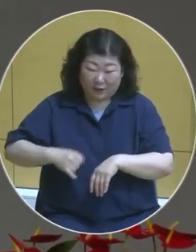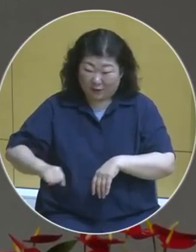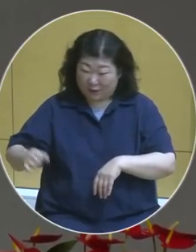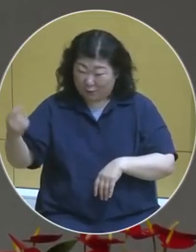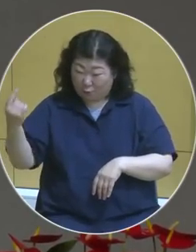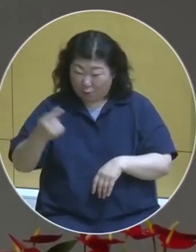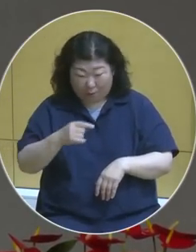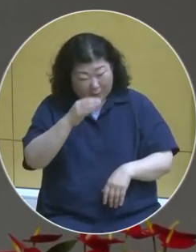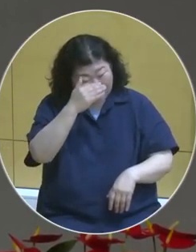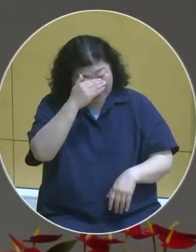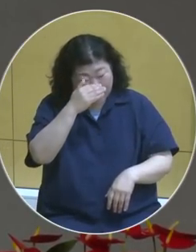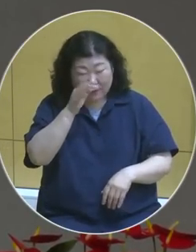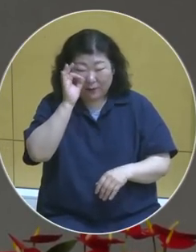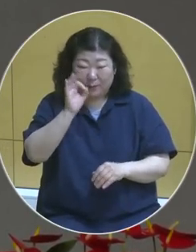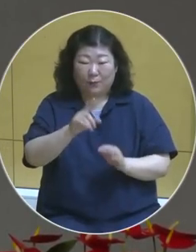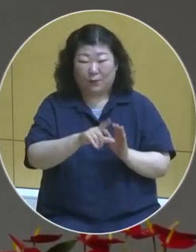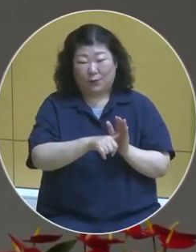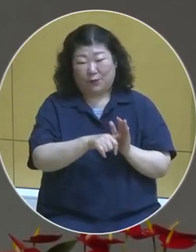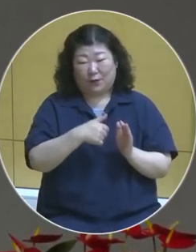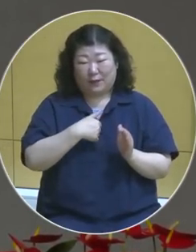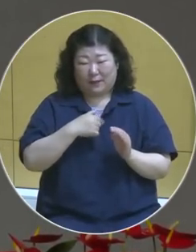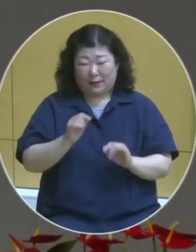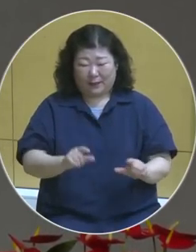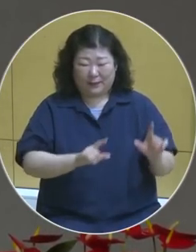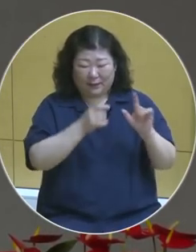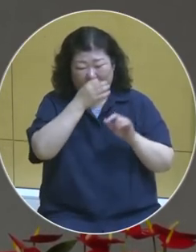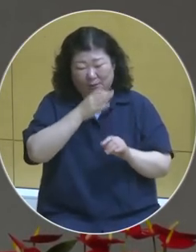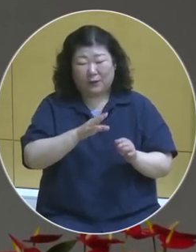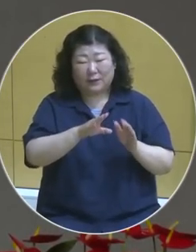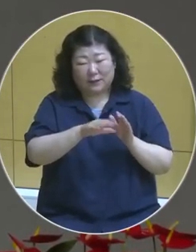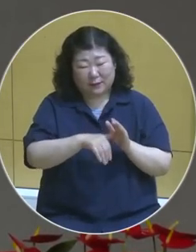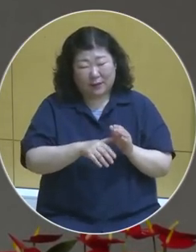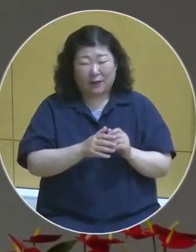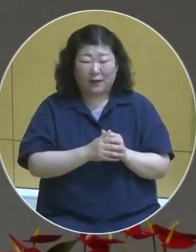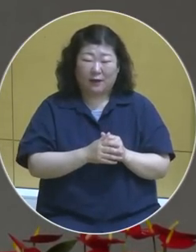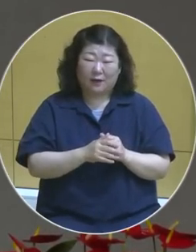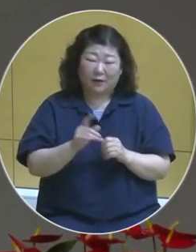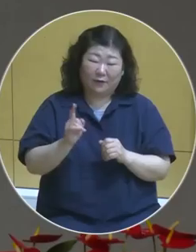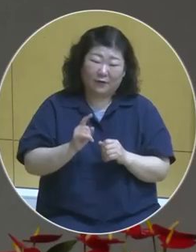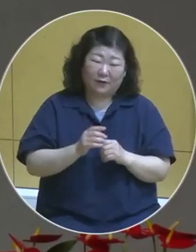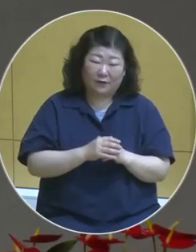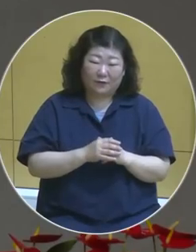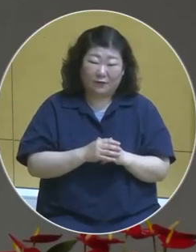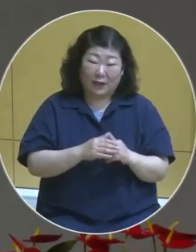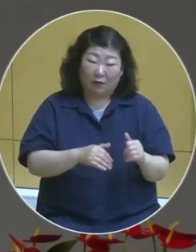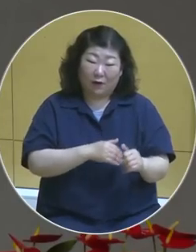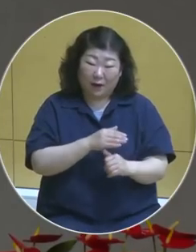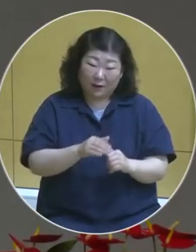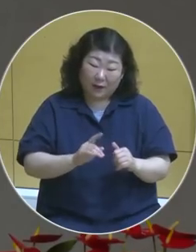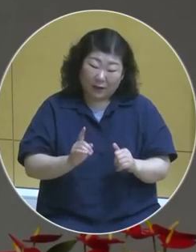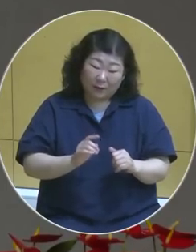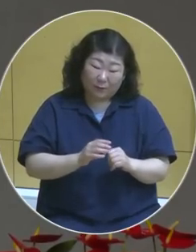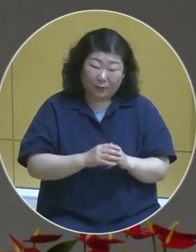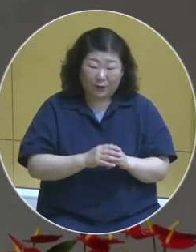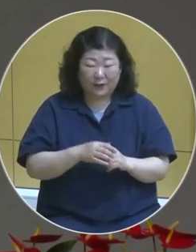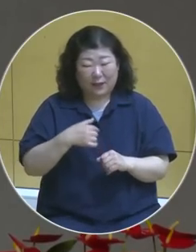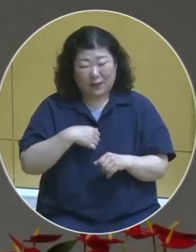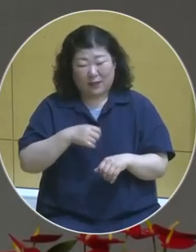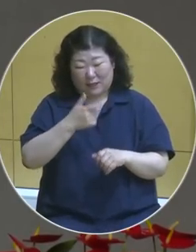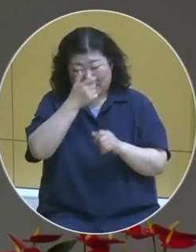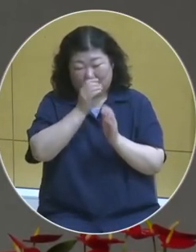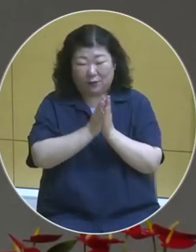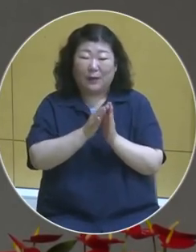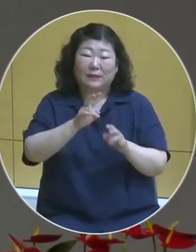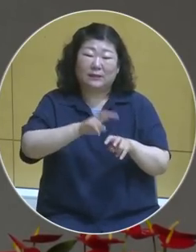때에 또 내 삶이 가장 어려웠던 때에 아니면 뭔가 기억할 만한 일이 있었을 때에 내가 기도의 자리에 나왔구나 하는 것을